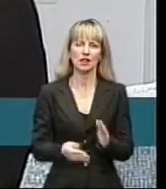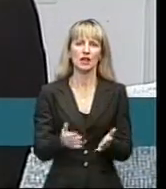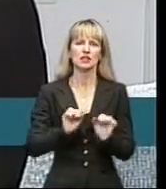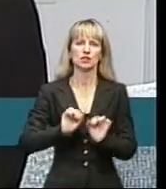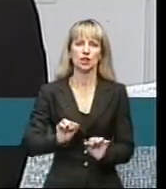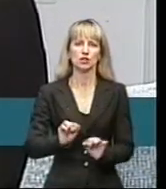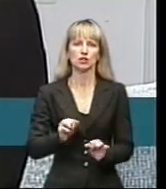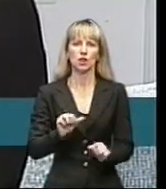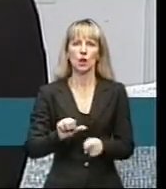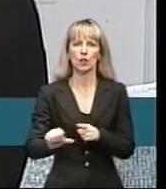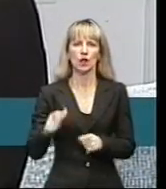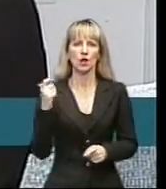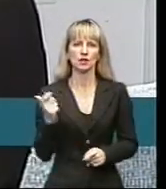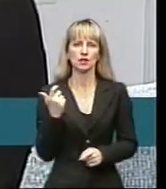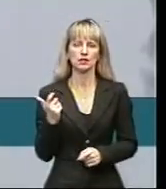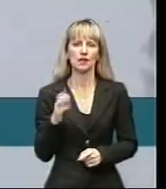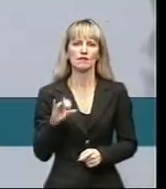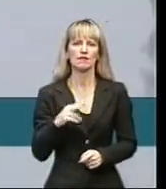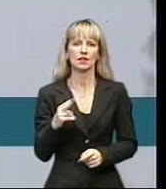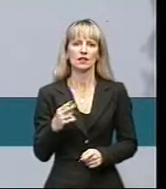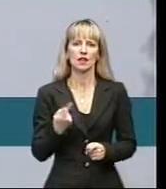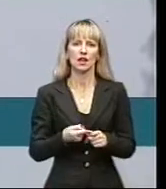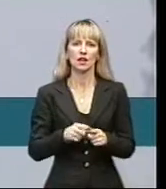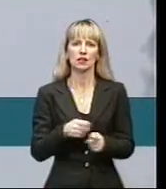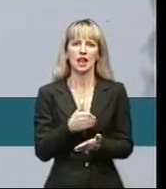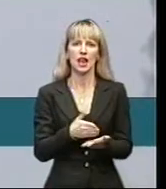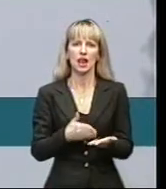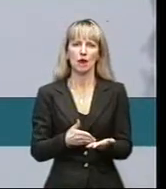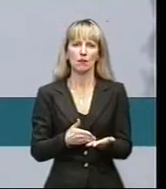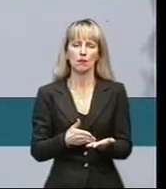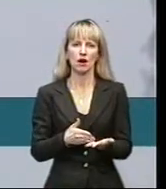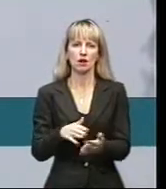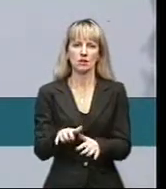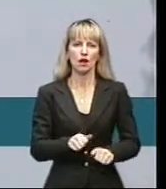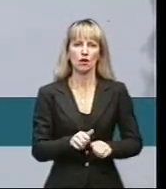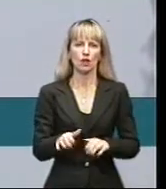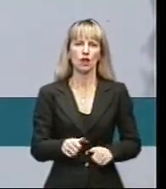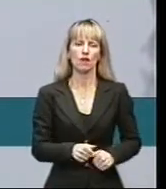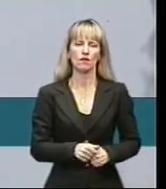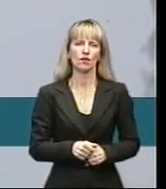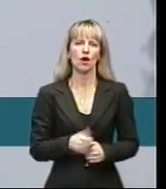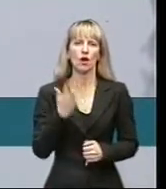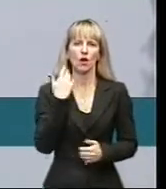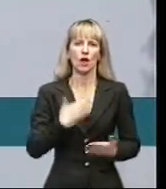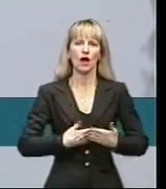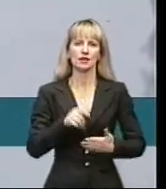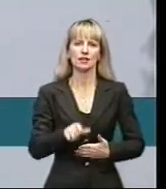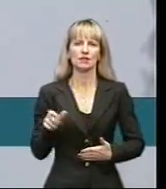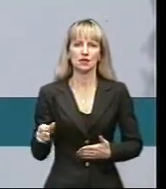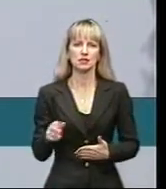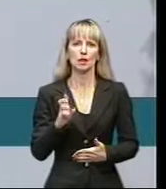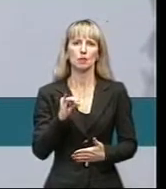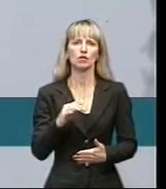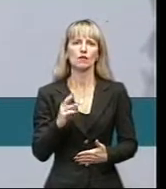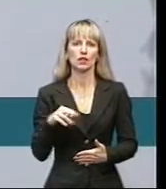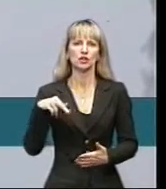окремі господарства від оцих хлібозаготівель. Коли активісти, комсомольці, більшовики йшли,